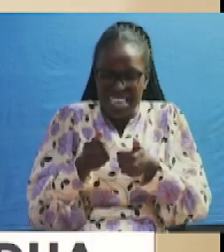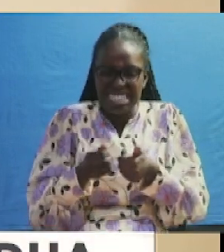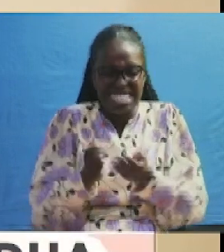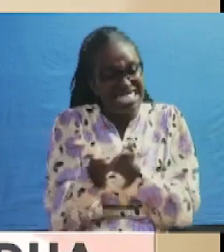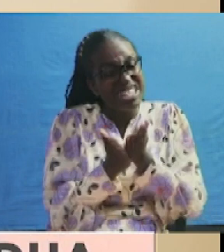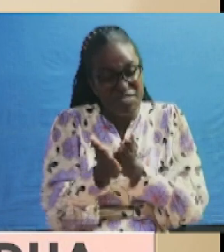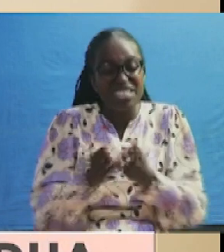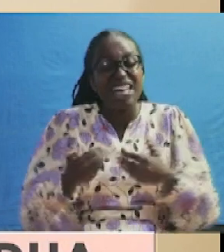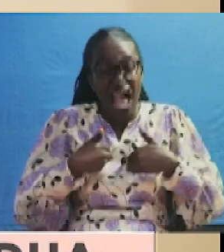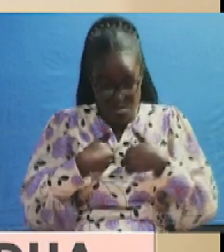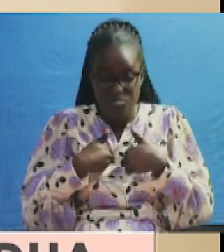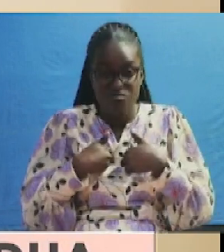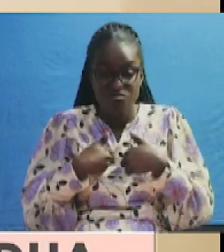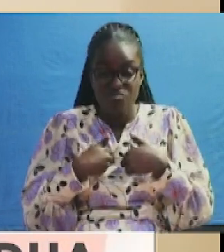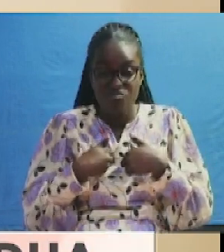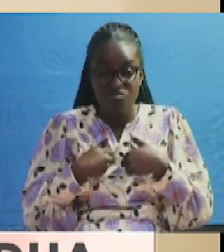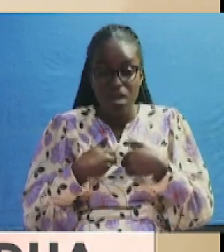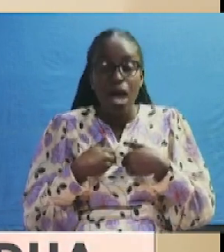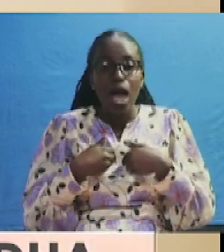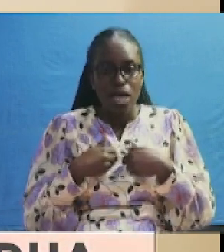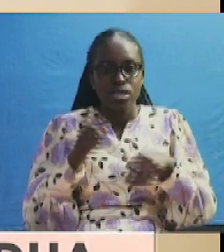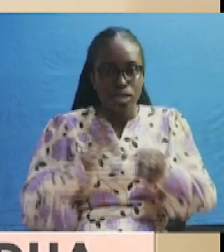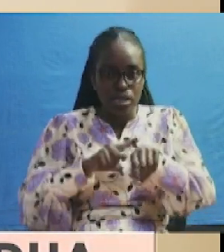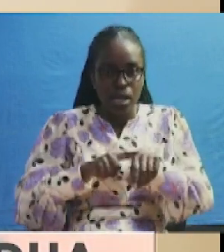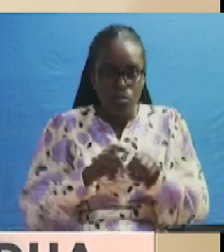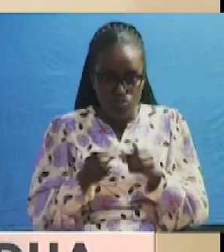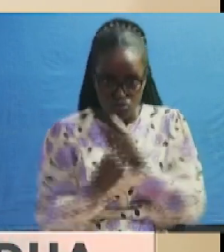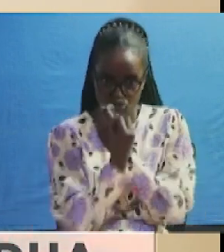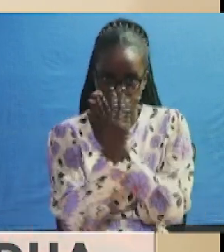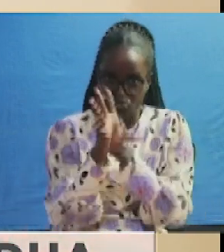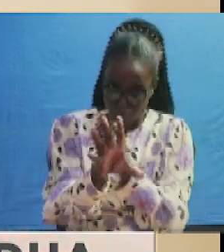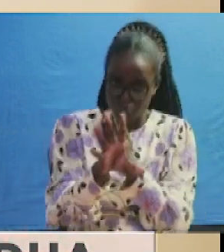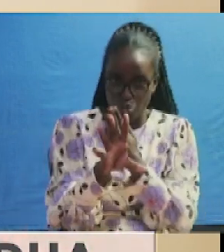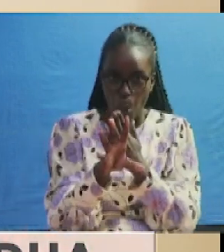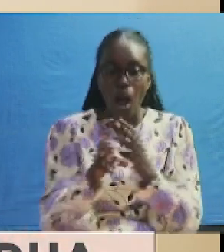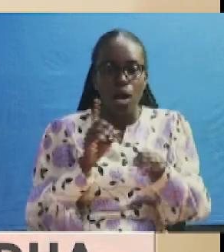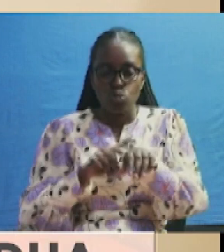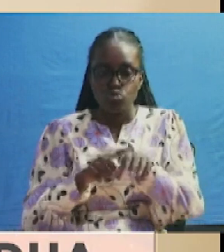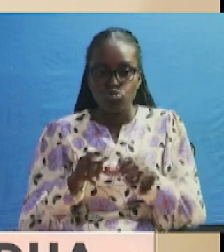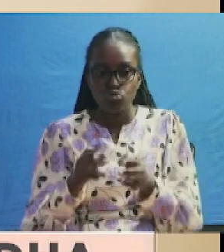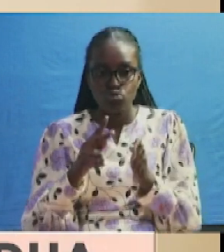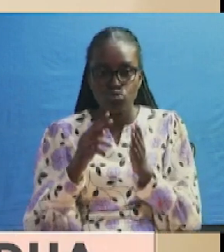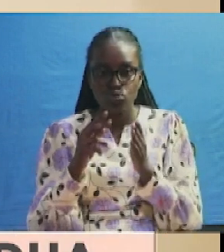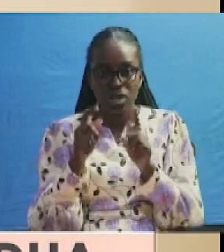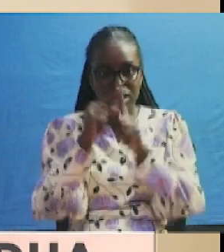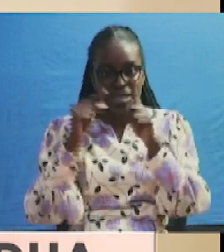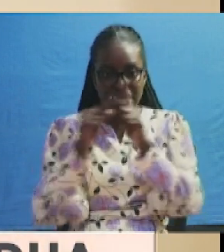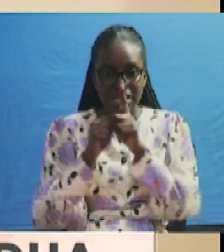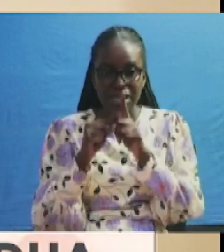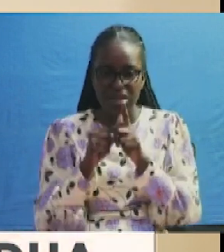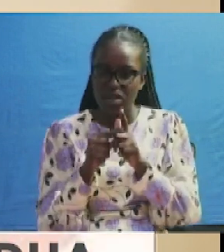and experience, and scale up transparency and disclosure of their terms and